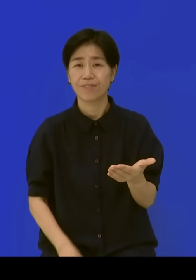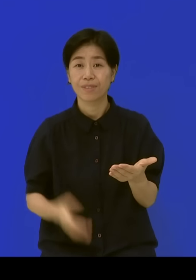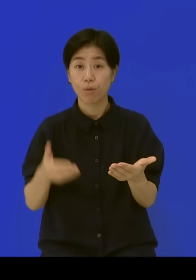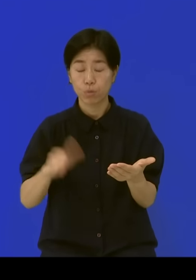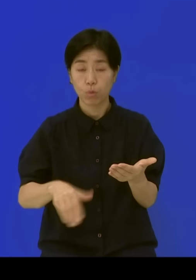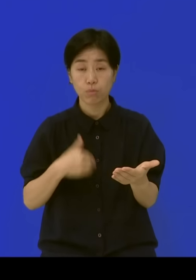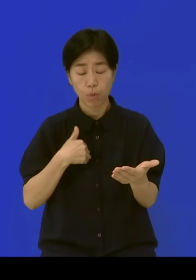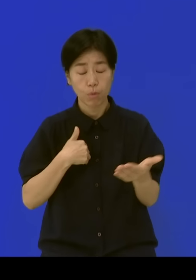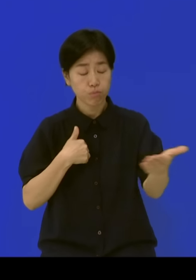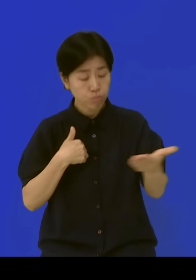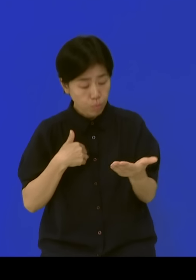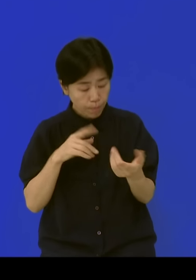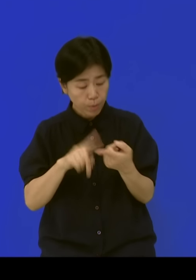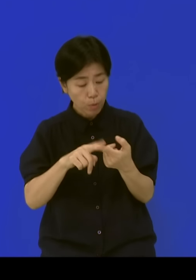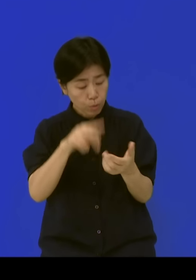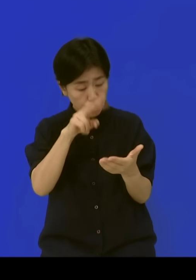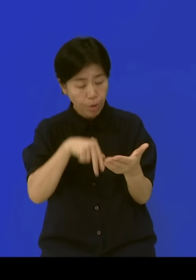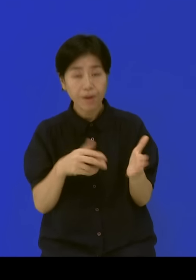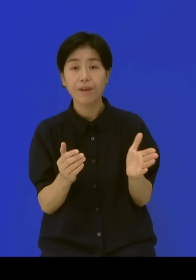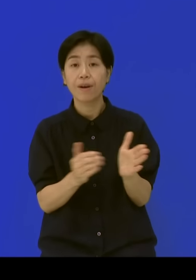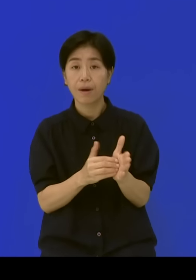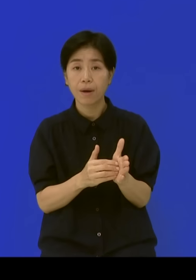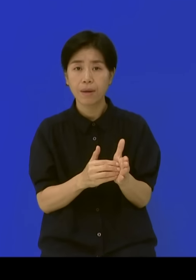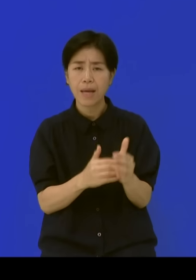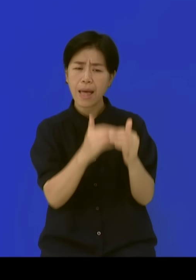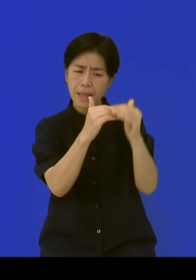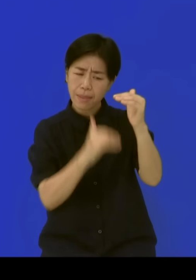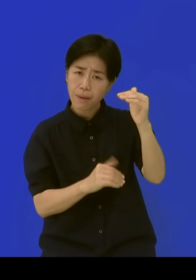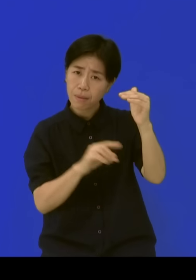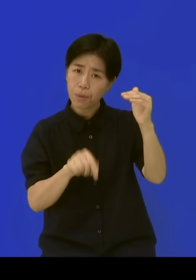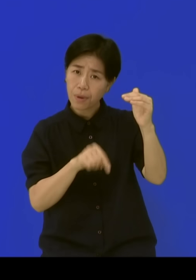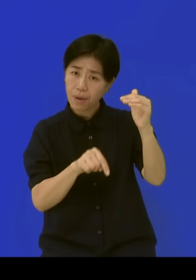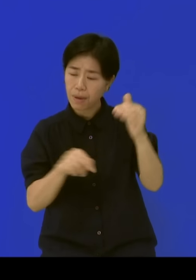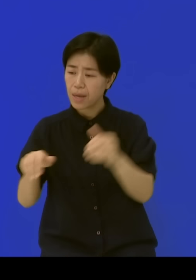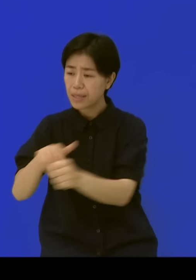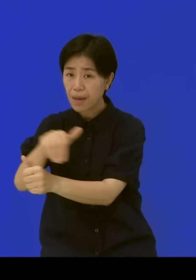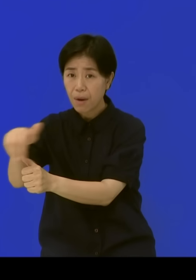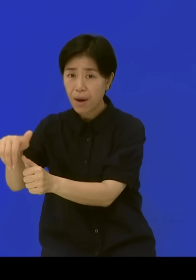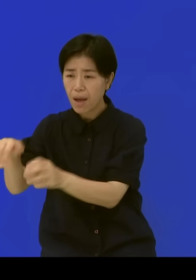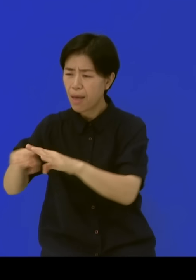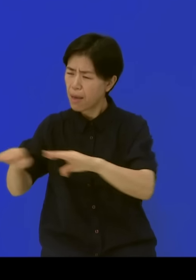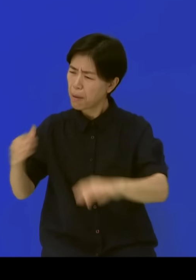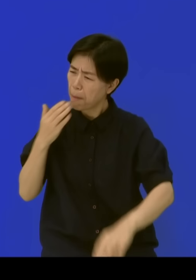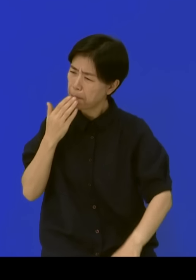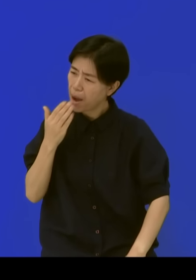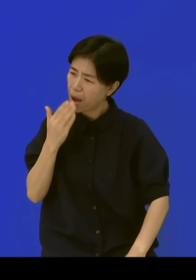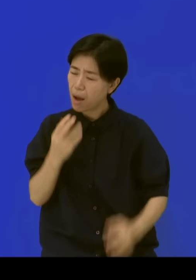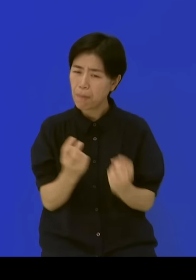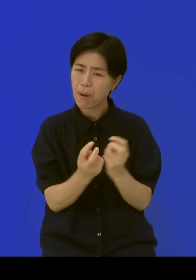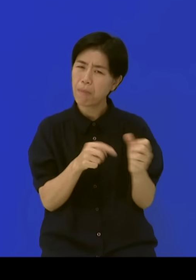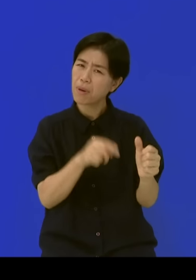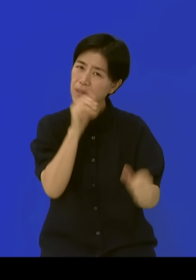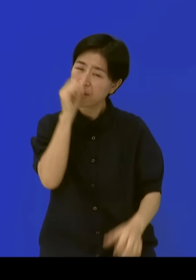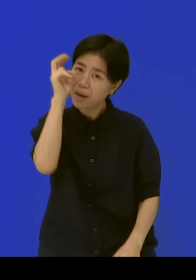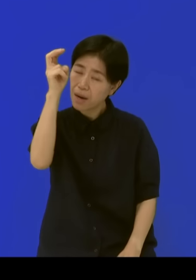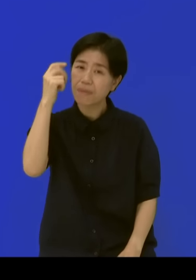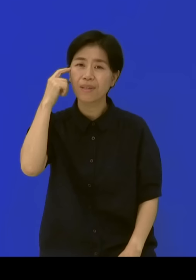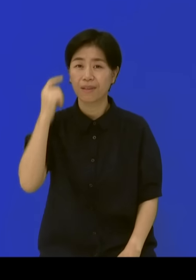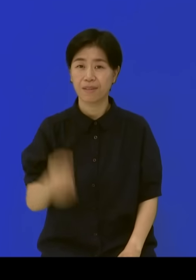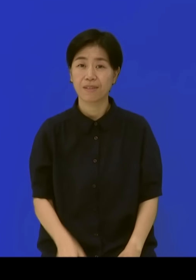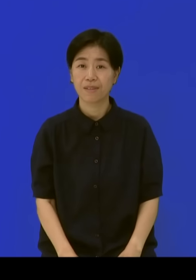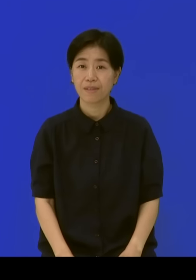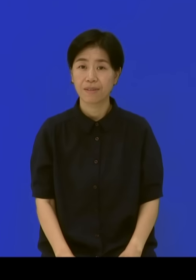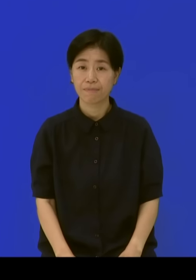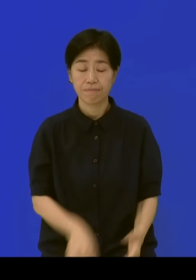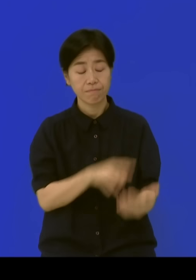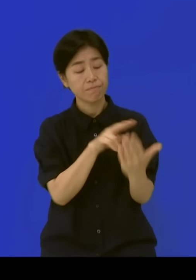그걸 읽은 거예요. 네. 그냥 정말 그 내용에 뭔가 이 상황을 제가 좀 절박하게 돌파하고 싶었던 것 같아요. 네네. 그래서